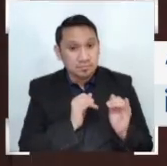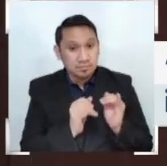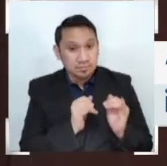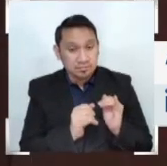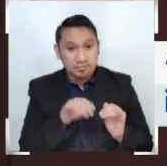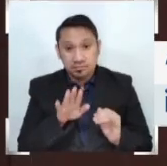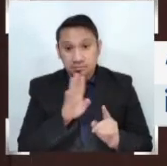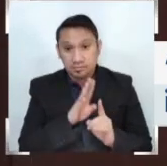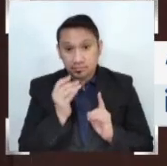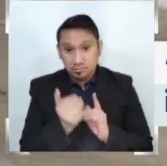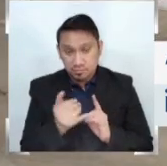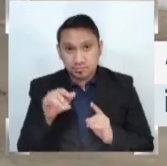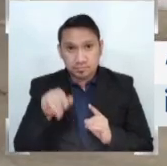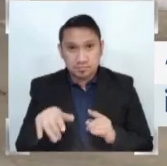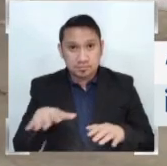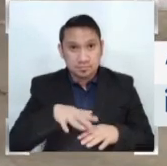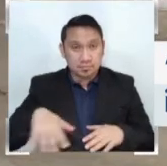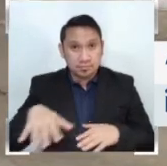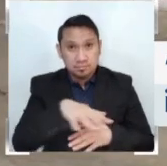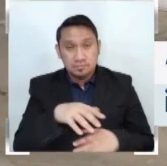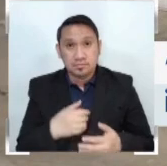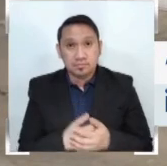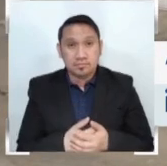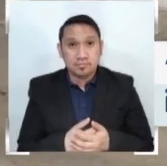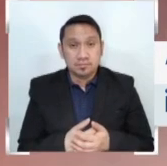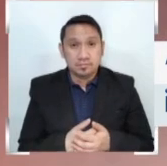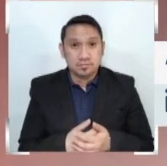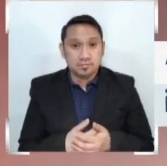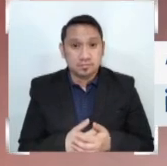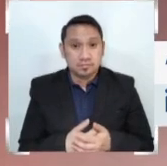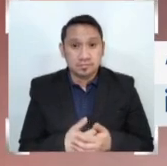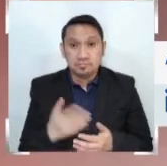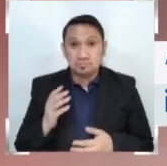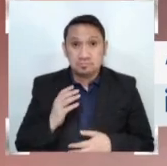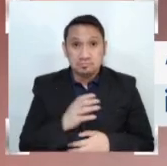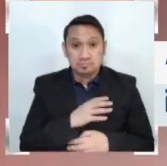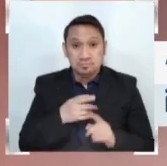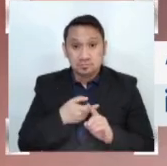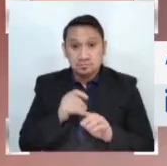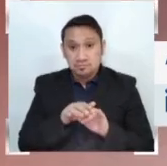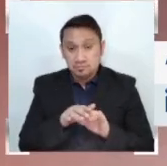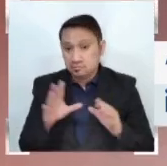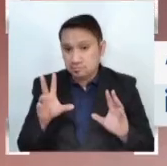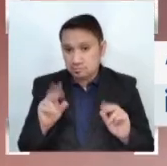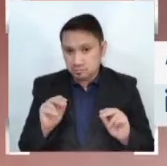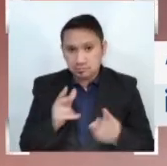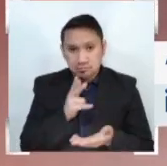barangay na nakakasakop sa kalye. Sa panukala ni Marinduque Representative Lord Alan Velasco na no garage, no new car